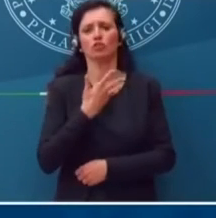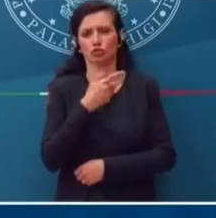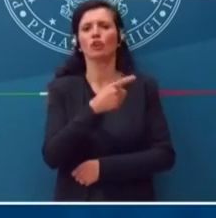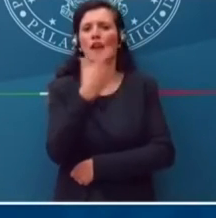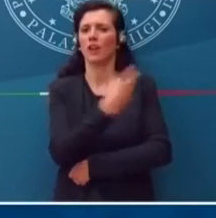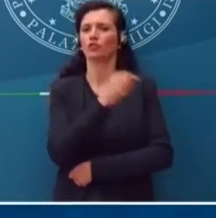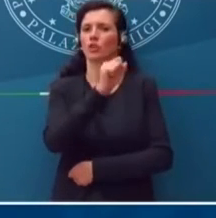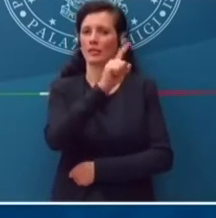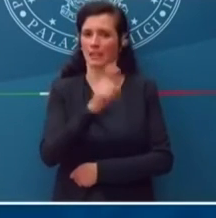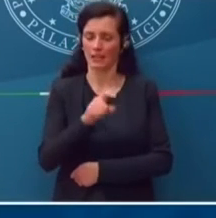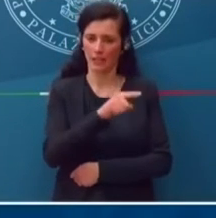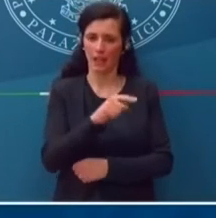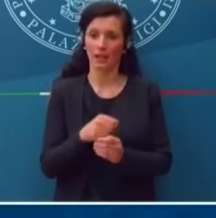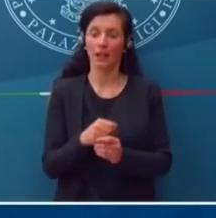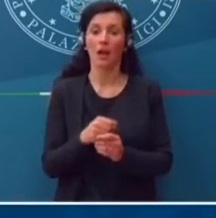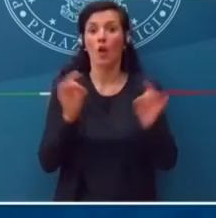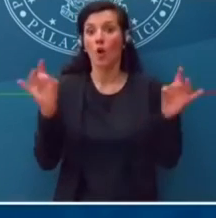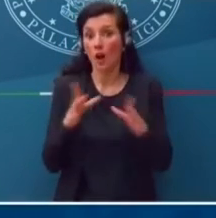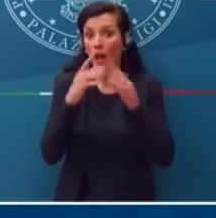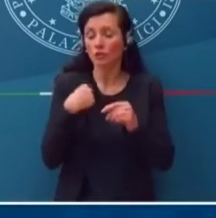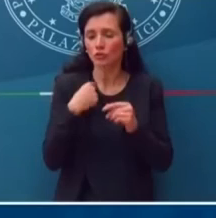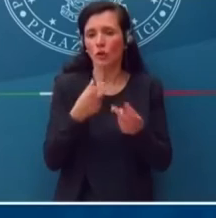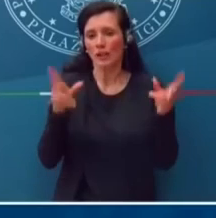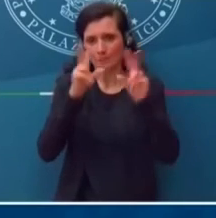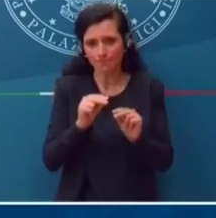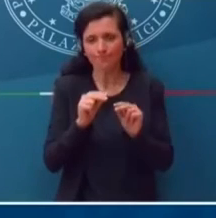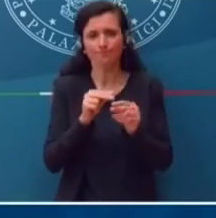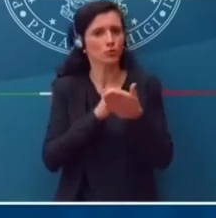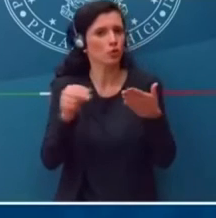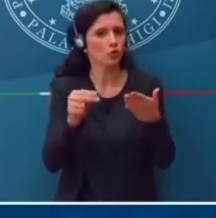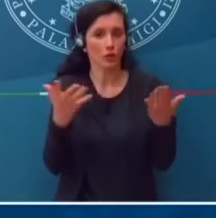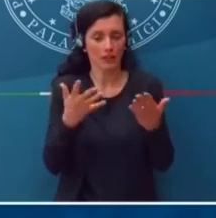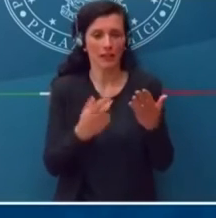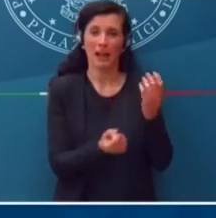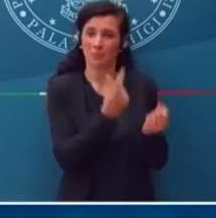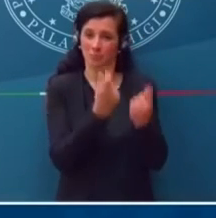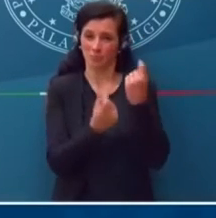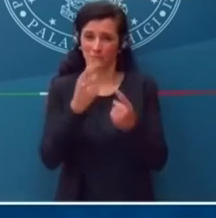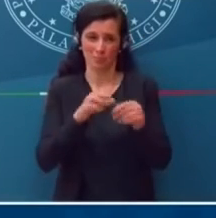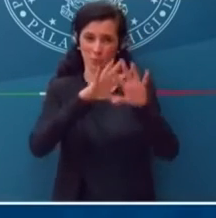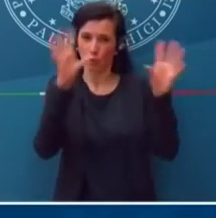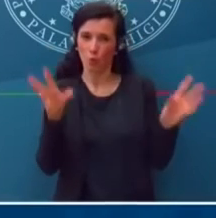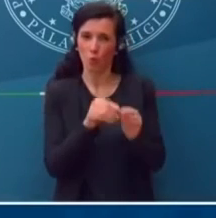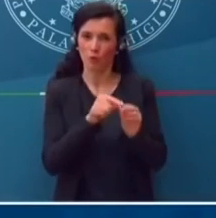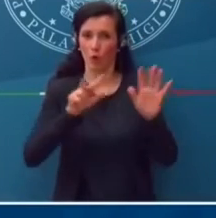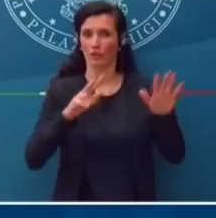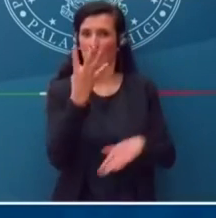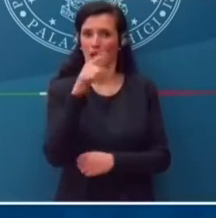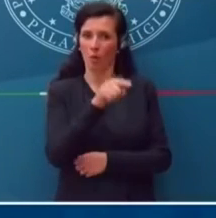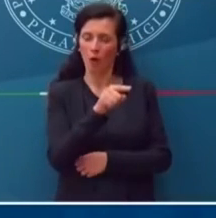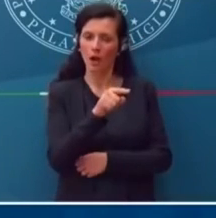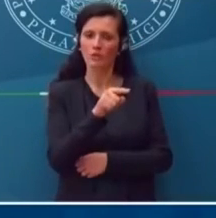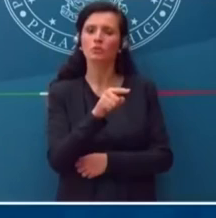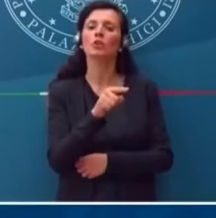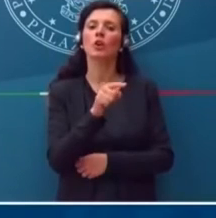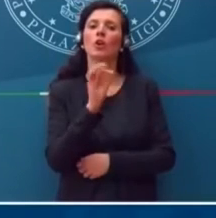per sottolineare che tutti questi eventi si sono registrati dopo